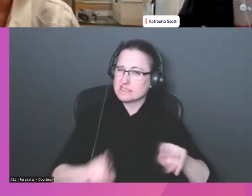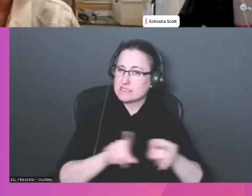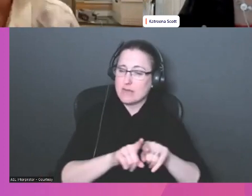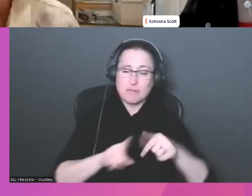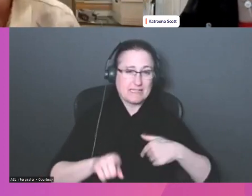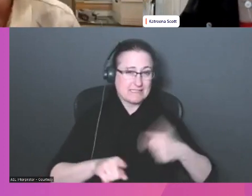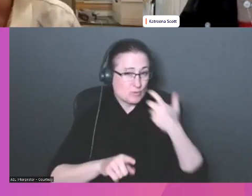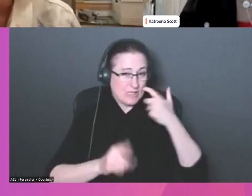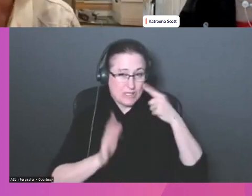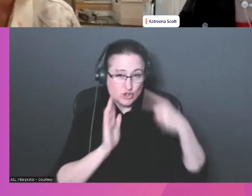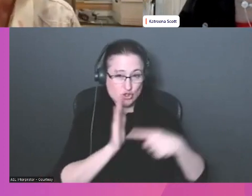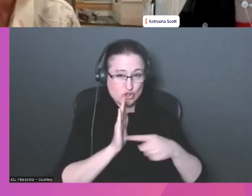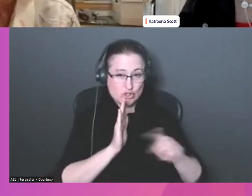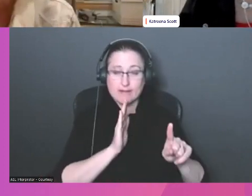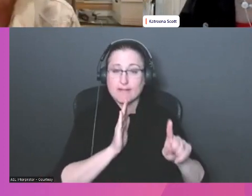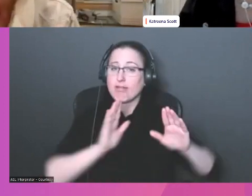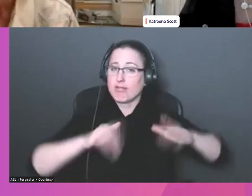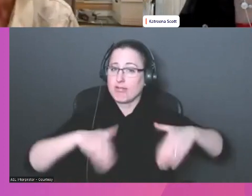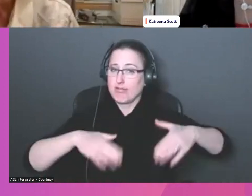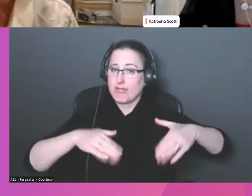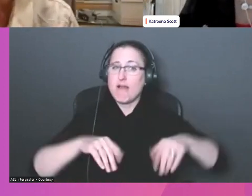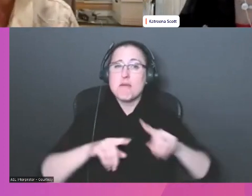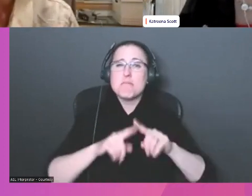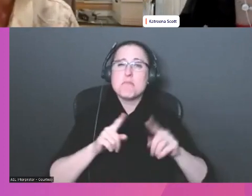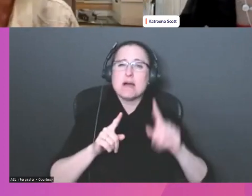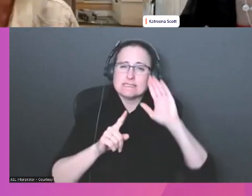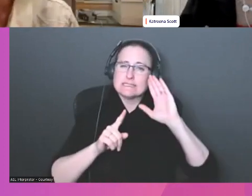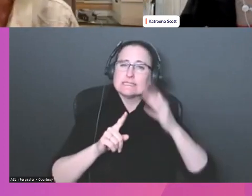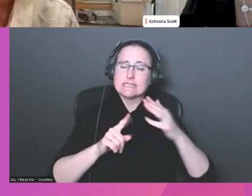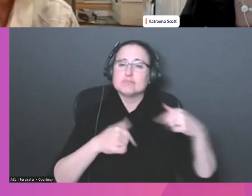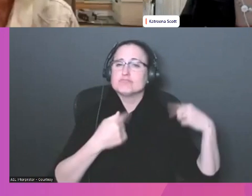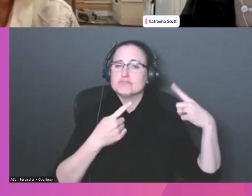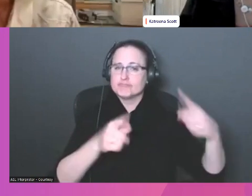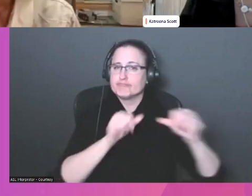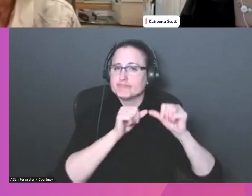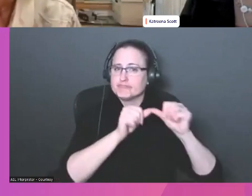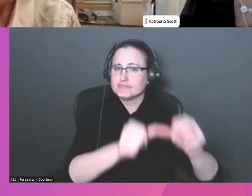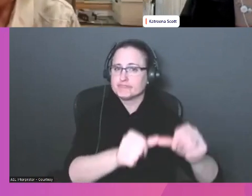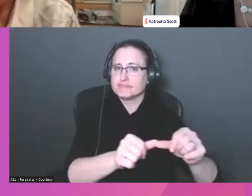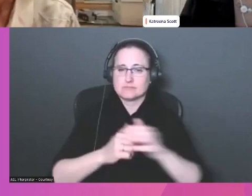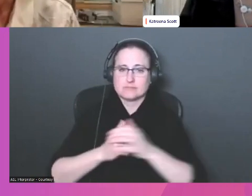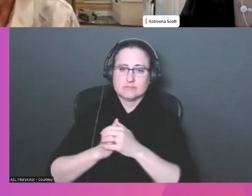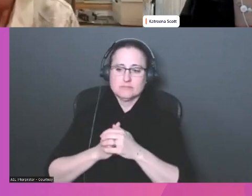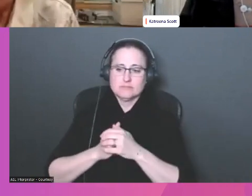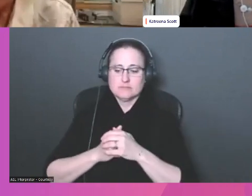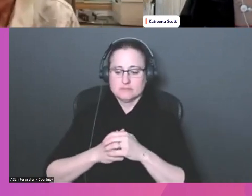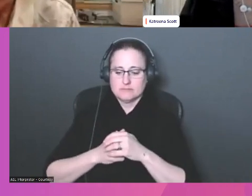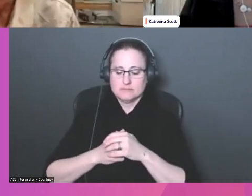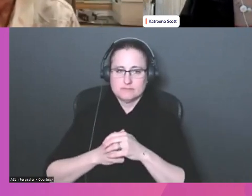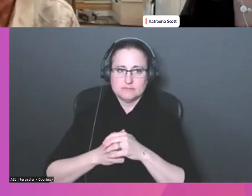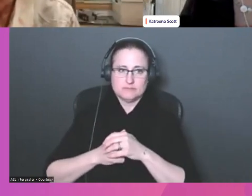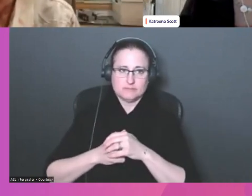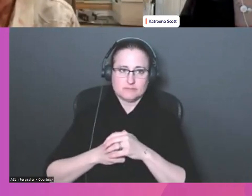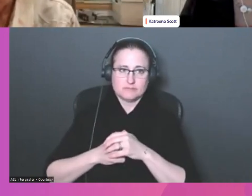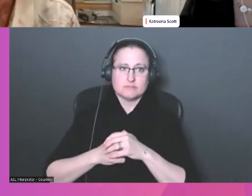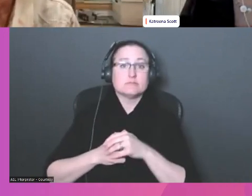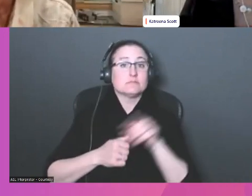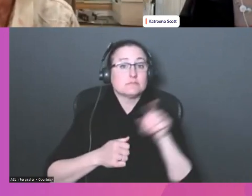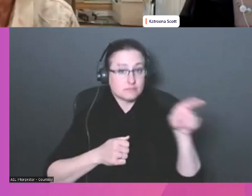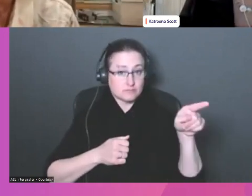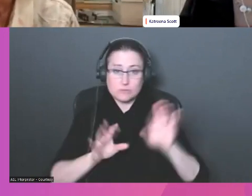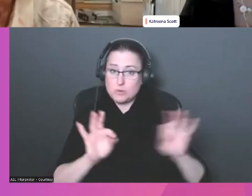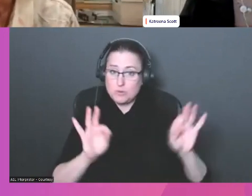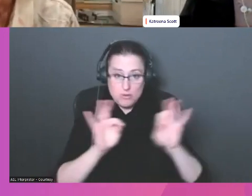c'est une statistique peut-être un peu désuète. Je n'ai pas regardé les chiffres récents, mais je crois que les chiffres sont cohérents.